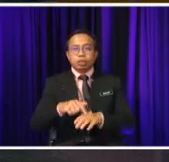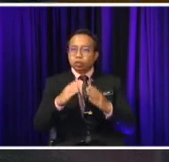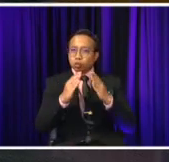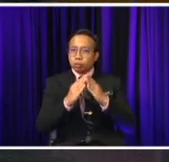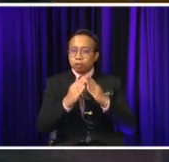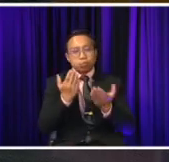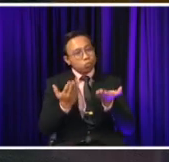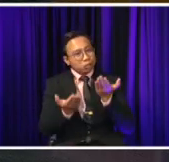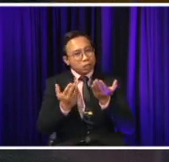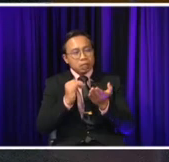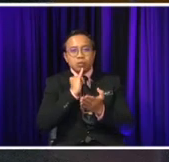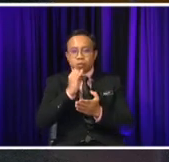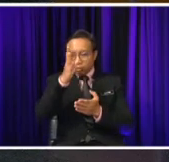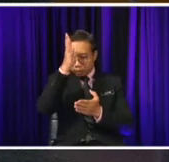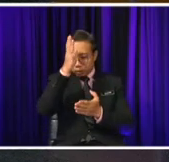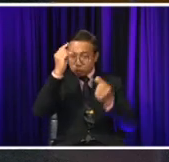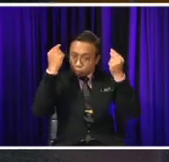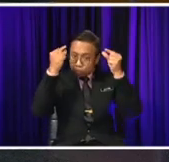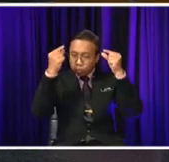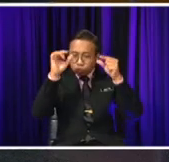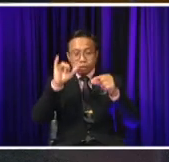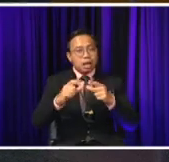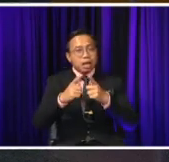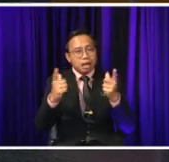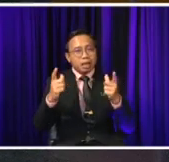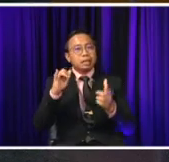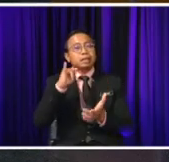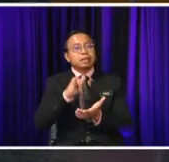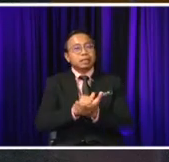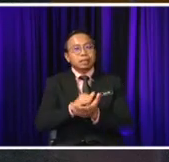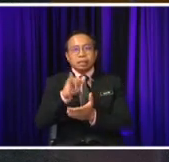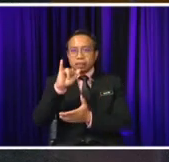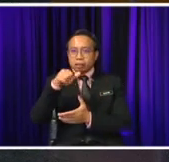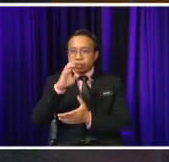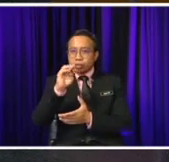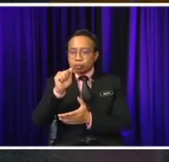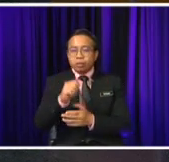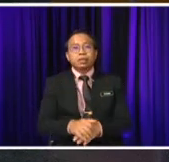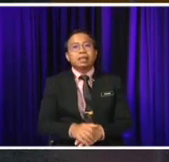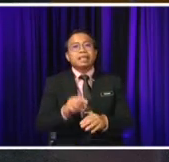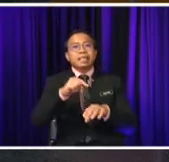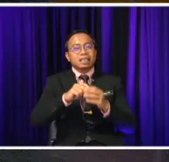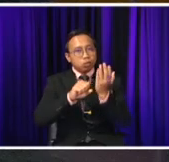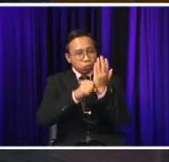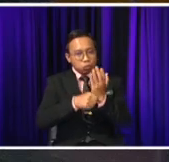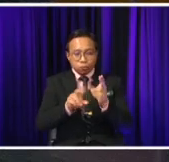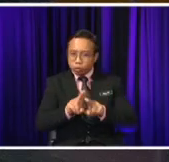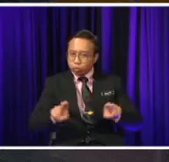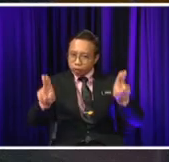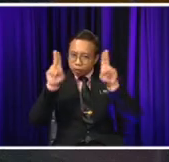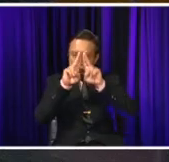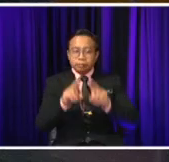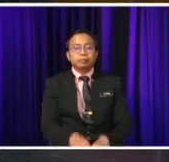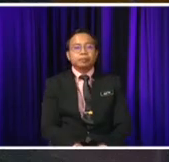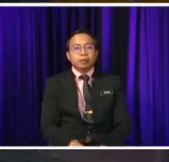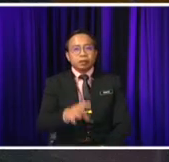mungkin ibu bapak yang menuntun butuh gurunya Lain Oh ini cuma rupanya bersumber utama eh sumber yang ketiga lah maksudnya